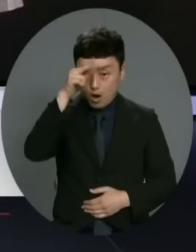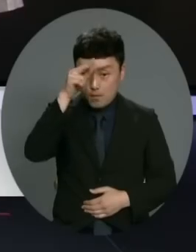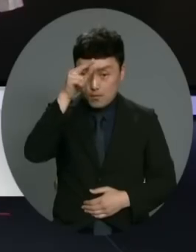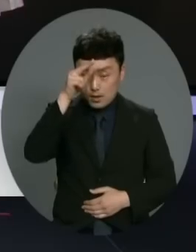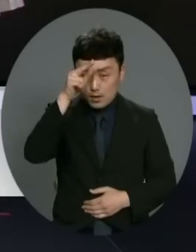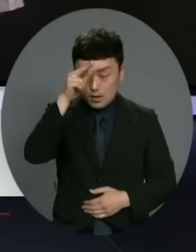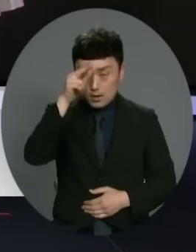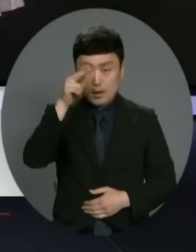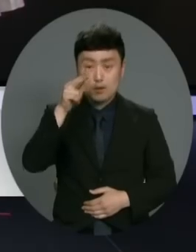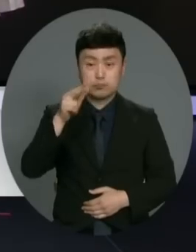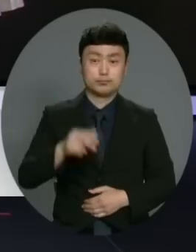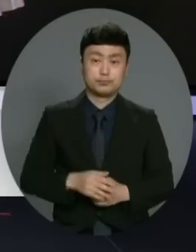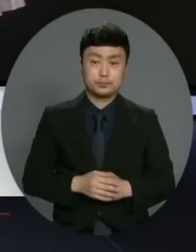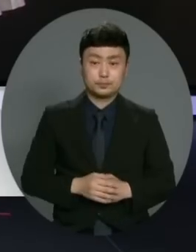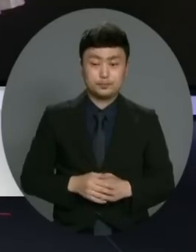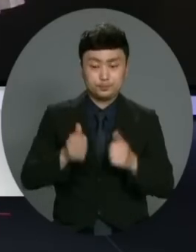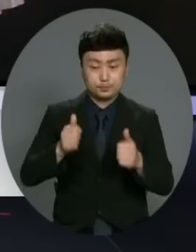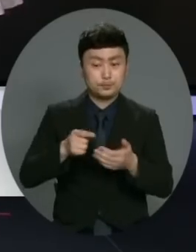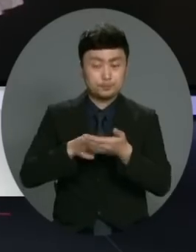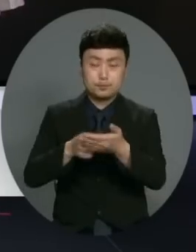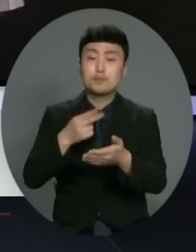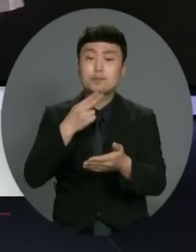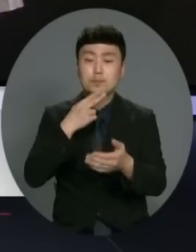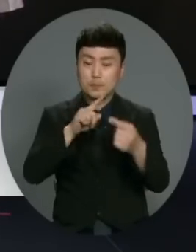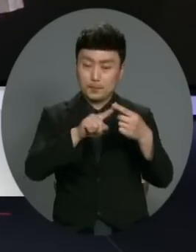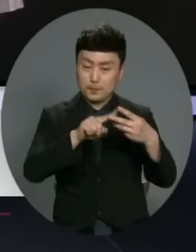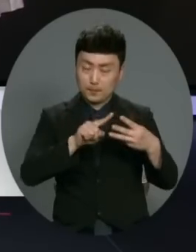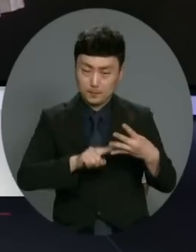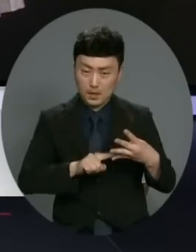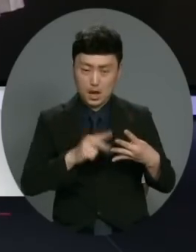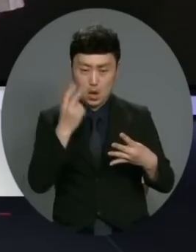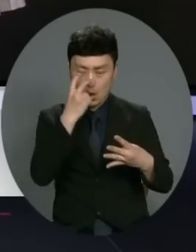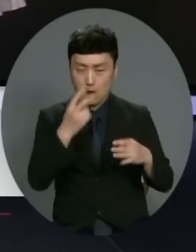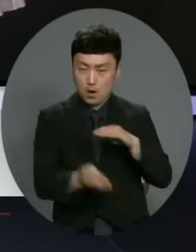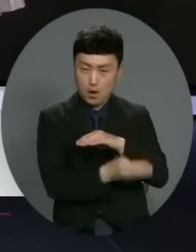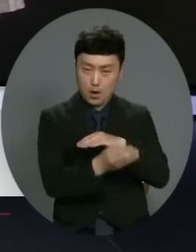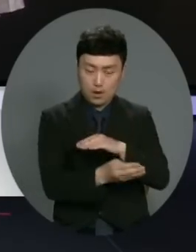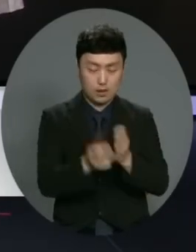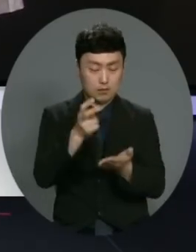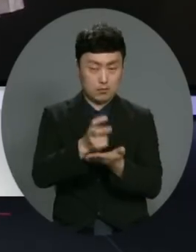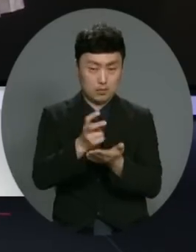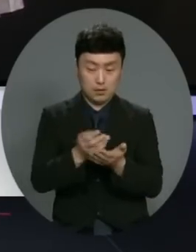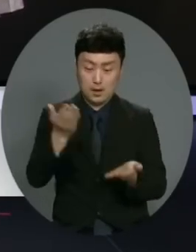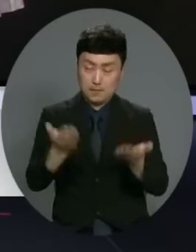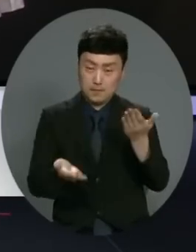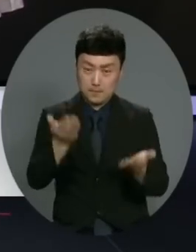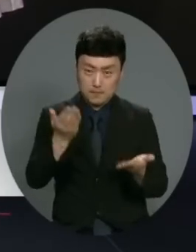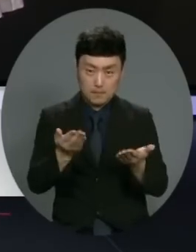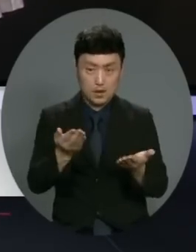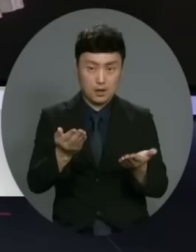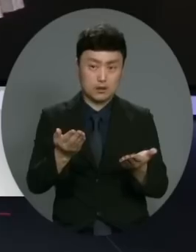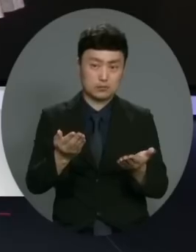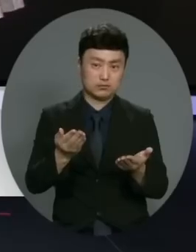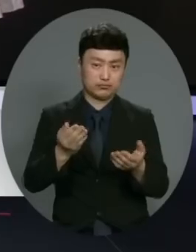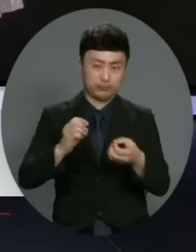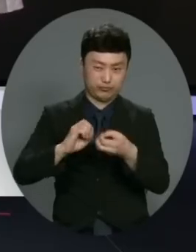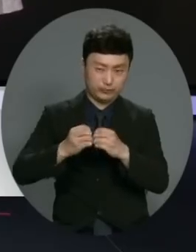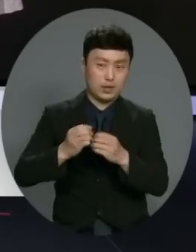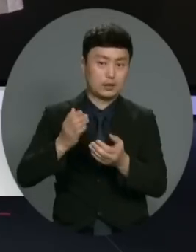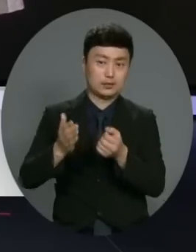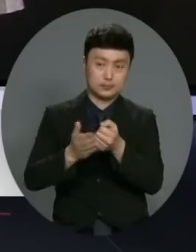처리한 논리를 하나하나 짚어봤는데요 그런데 부실한 수사와 법 해석을 엉뚱하게 했다는 정황이